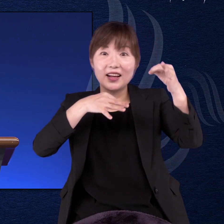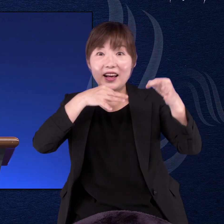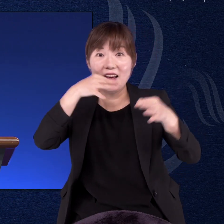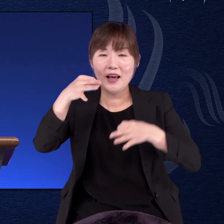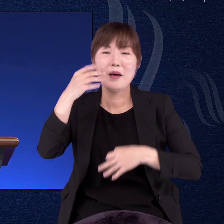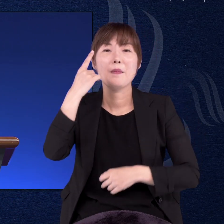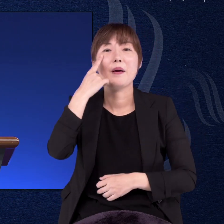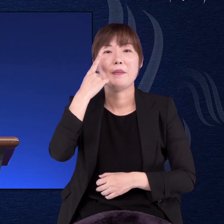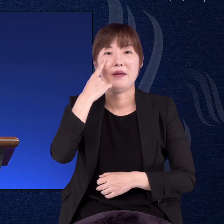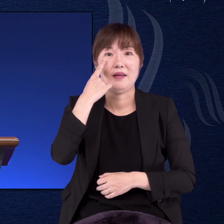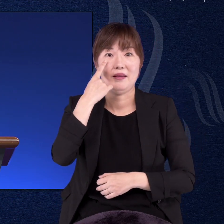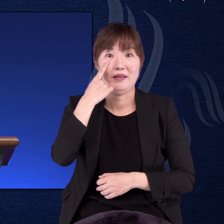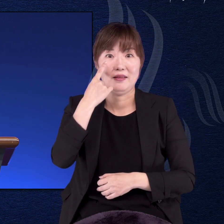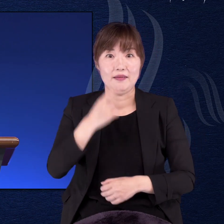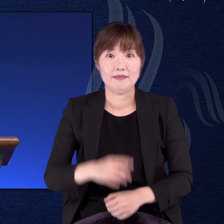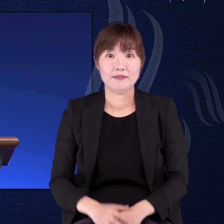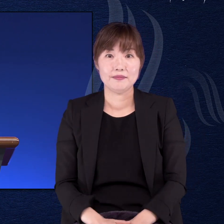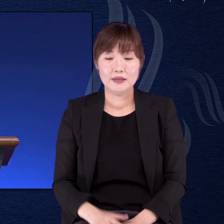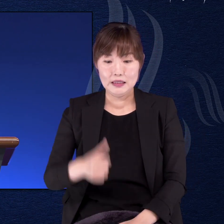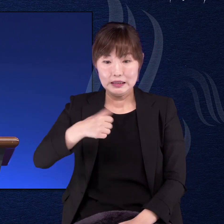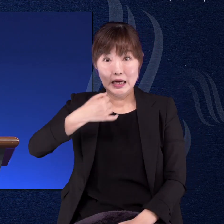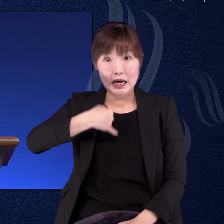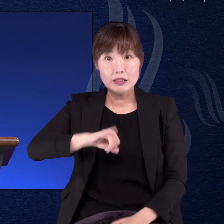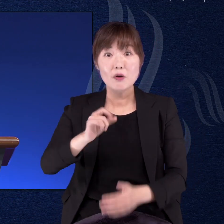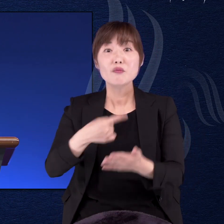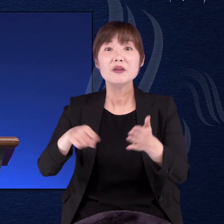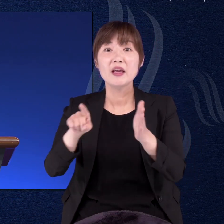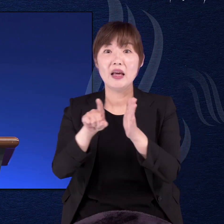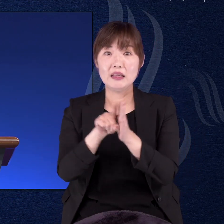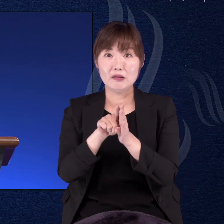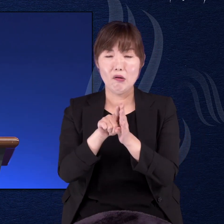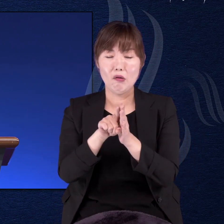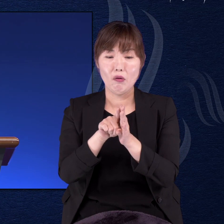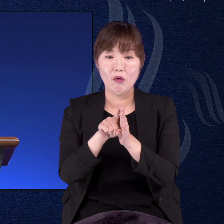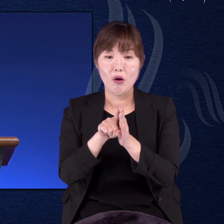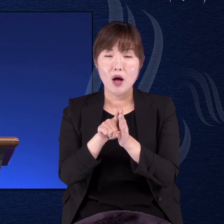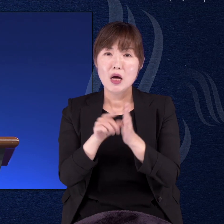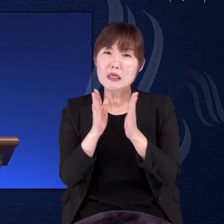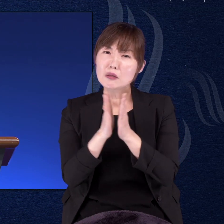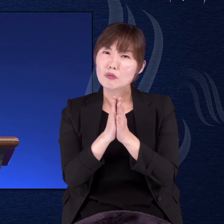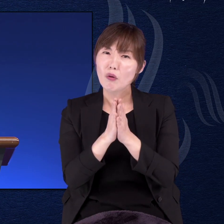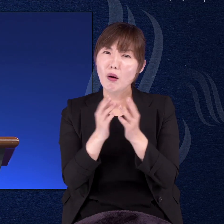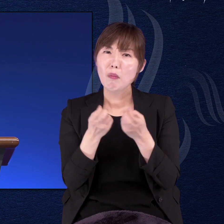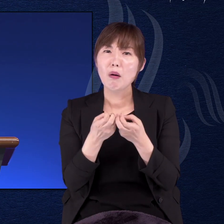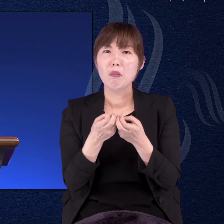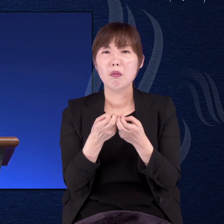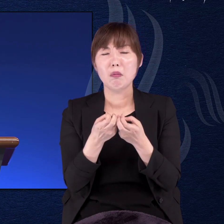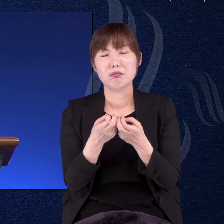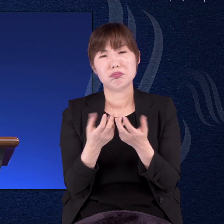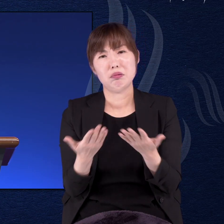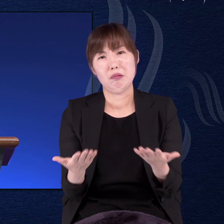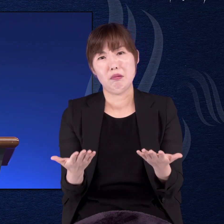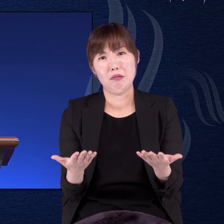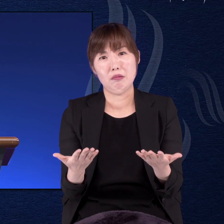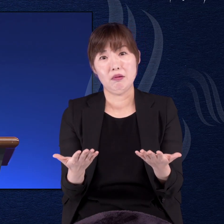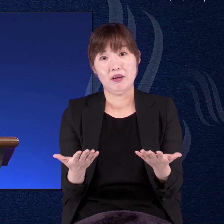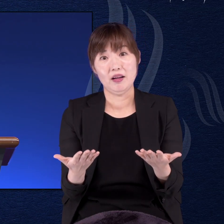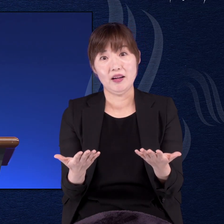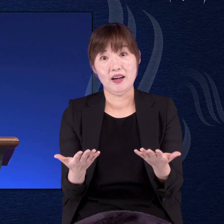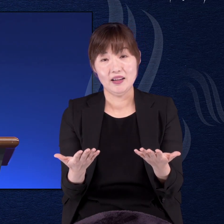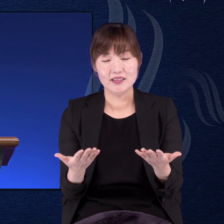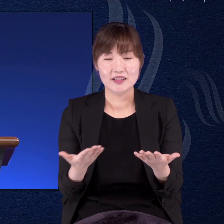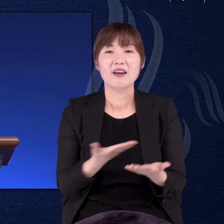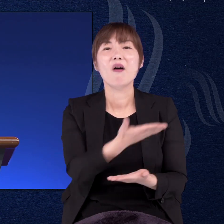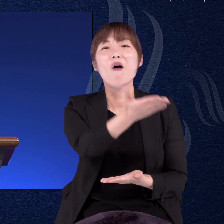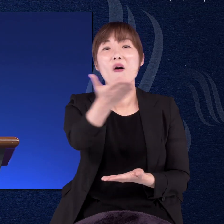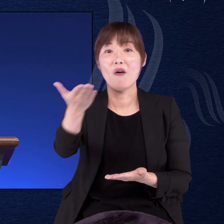읽으세요. 자녀를 위해 어떻게 기도해야 될지 모르겠어요 하시는 분들도 많으시잖아요. 저도 그런 적 있었고요. 그럴 땐